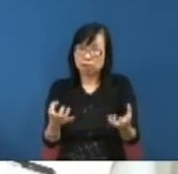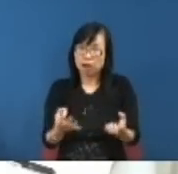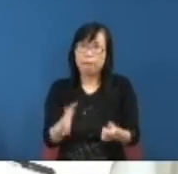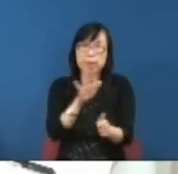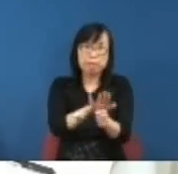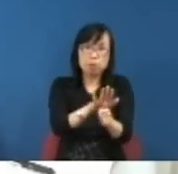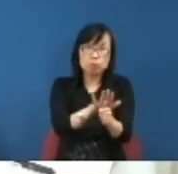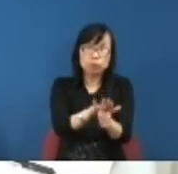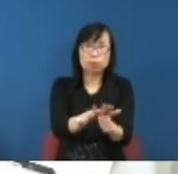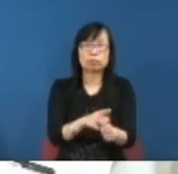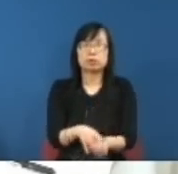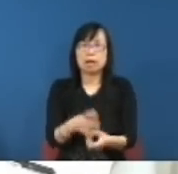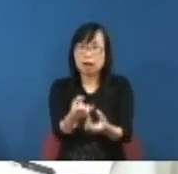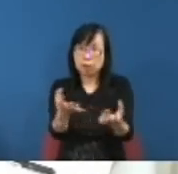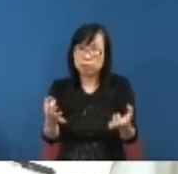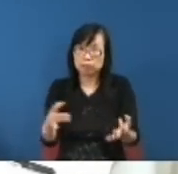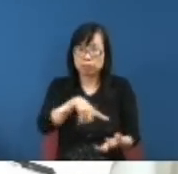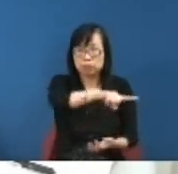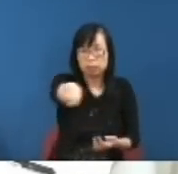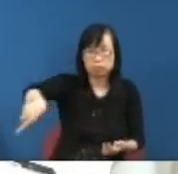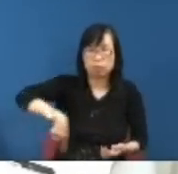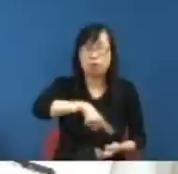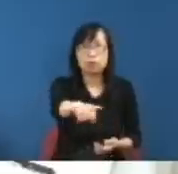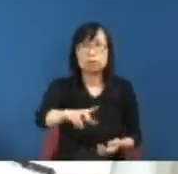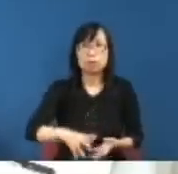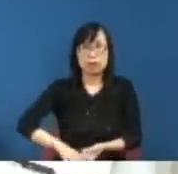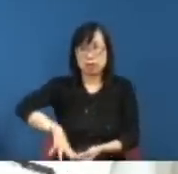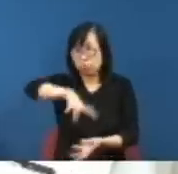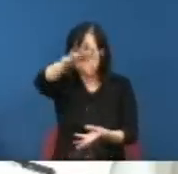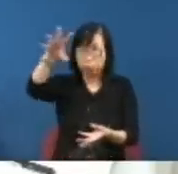保障翻歐洲嘅市場。另外，作為一個整體，